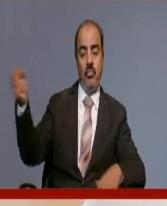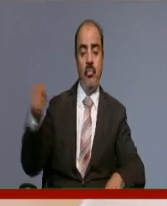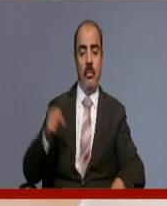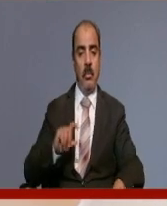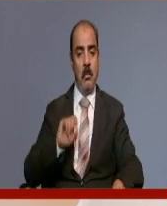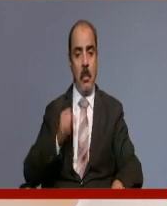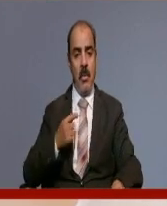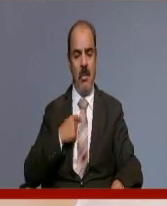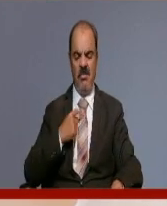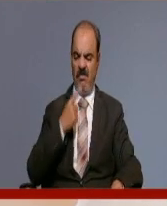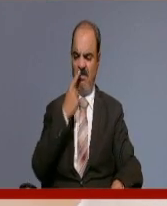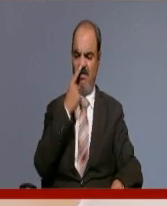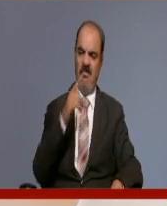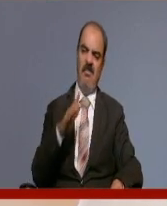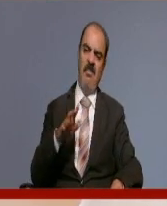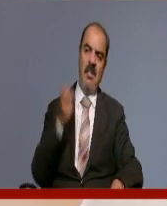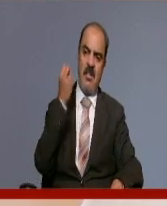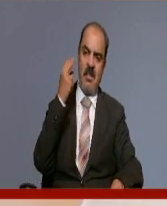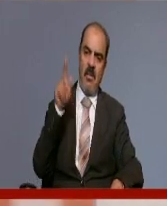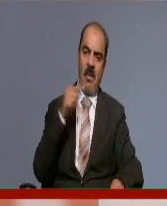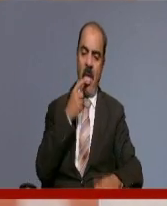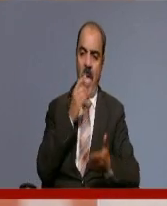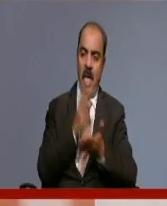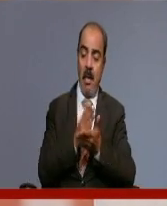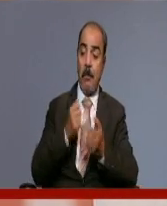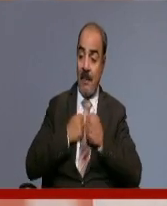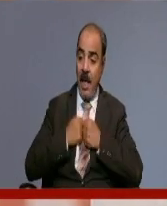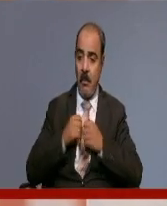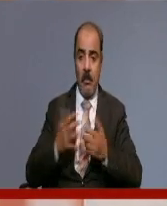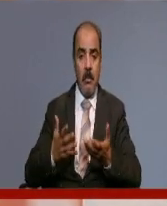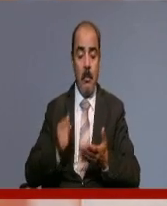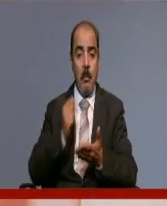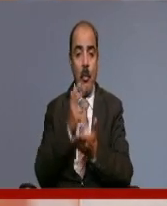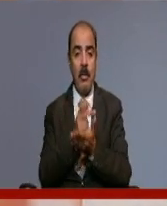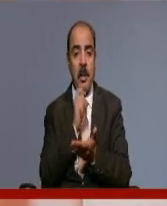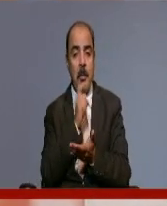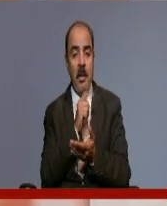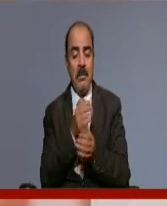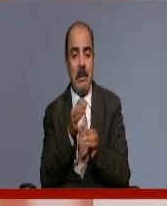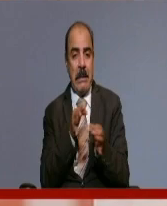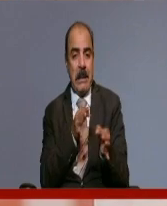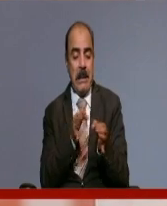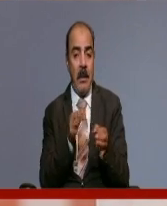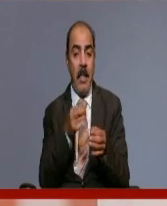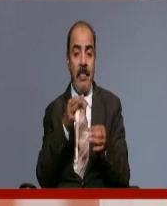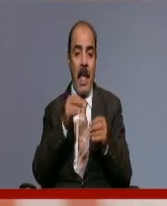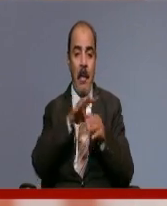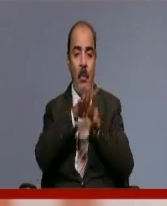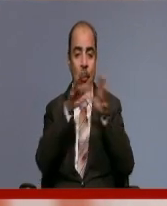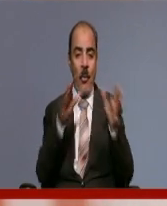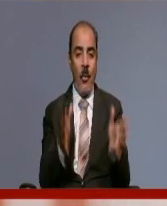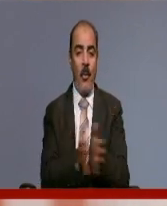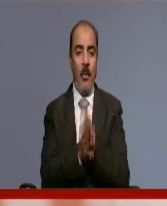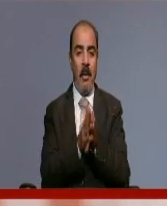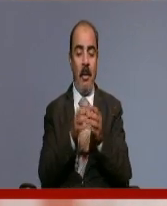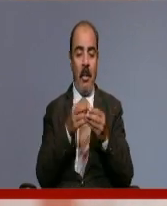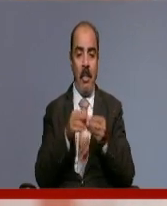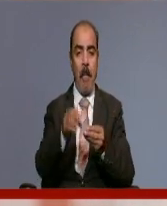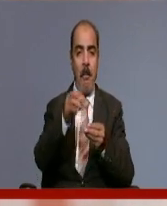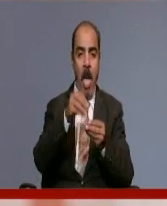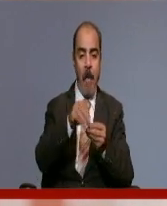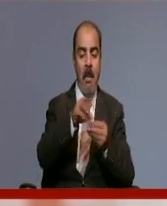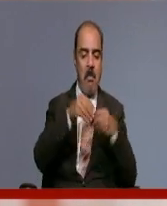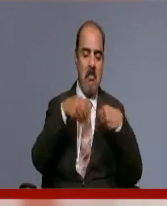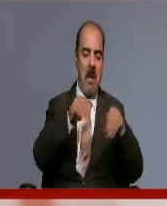حقهم فانت عندك ومش عندك مرتب ومعاش وبعدين دهبي بقى حته في حته